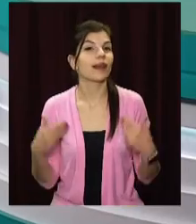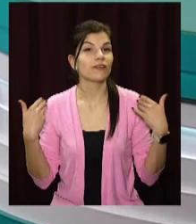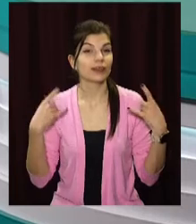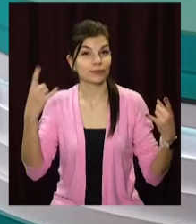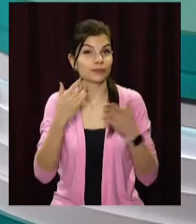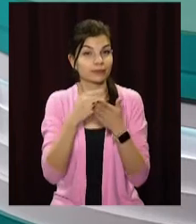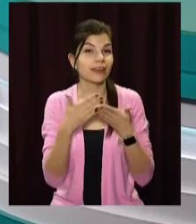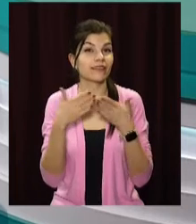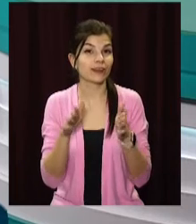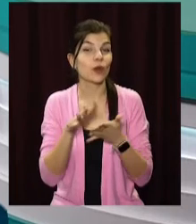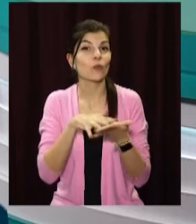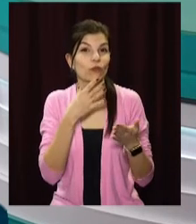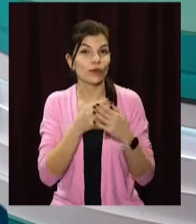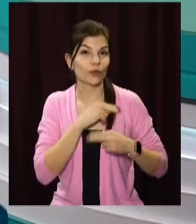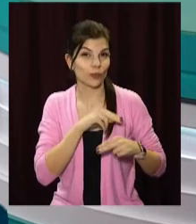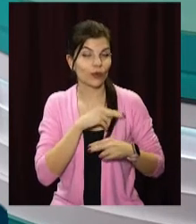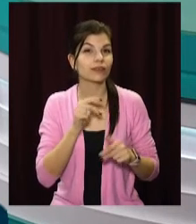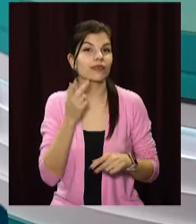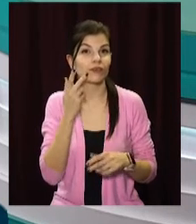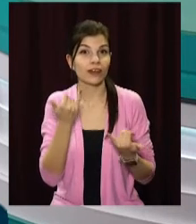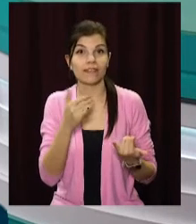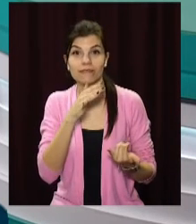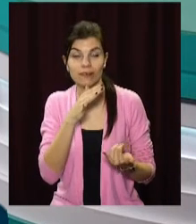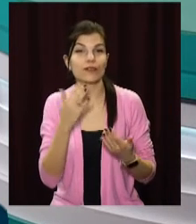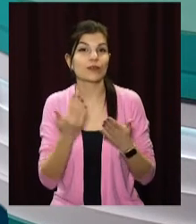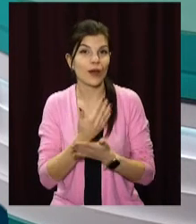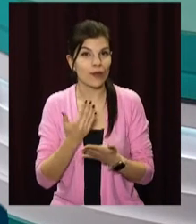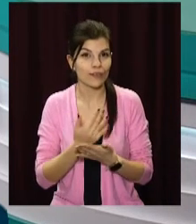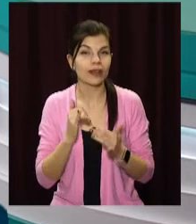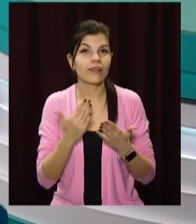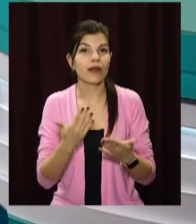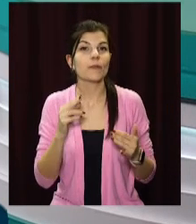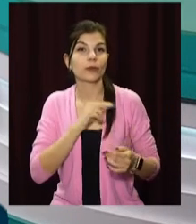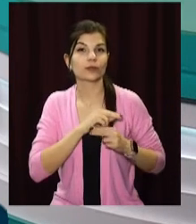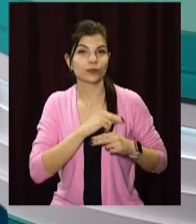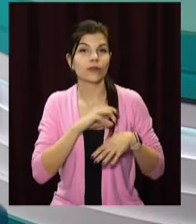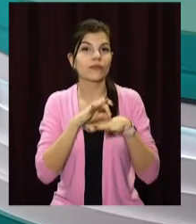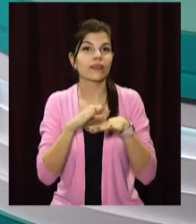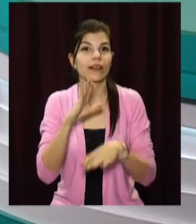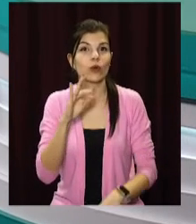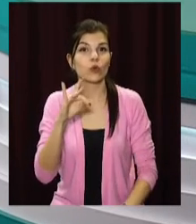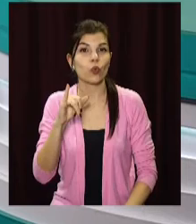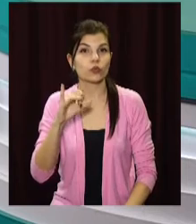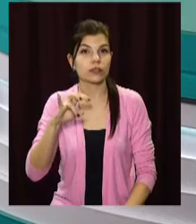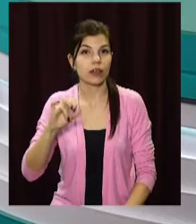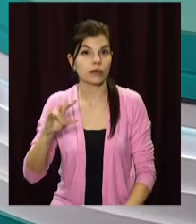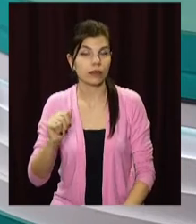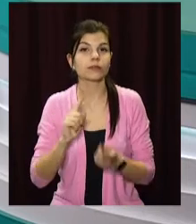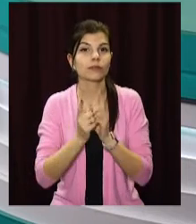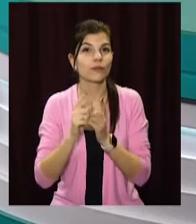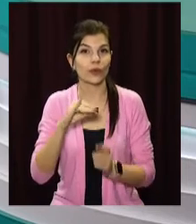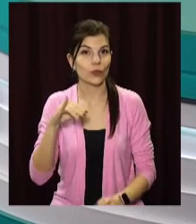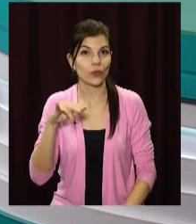Вітаю, відкритий продовжує свою роботу. І як завжди, о цій порі новини для вас працюють Руслана Козиряцька та сурдоперекладачка